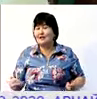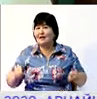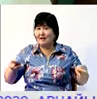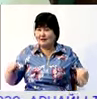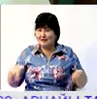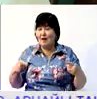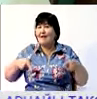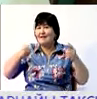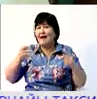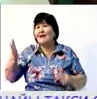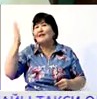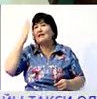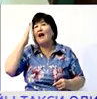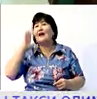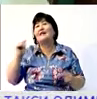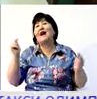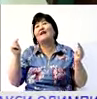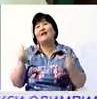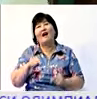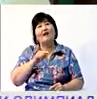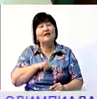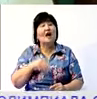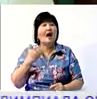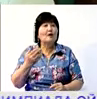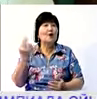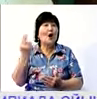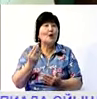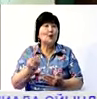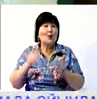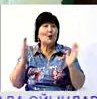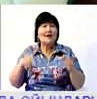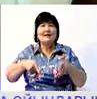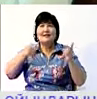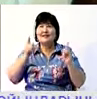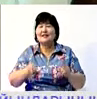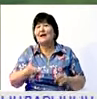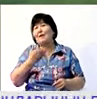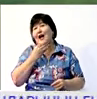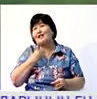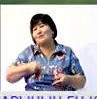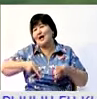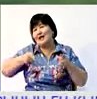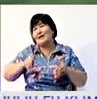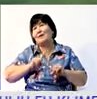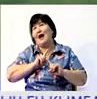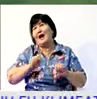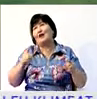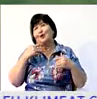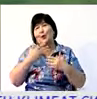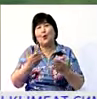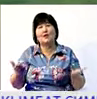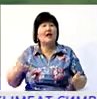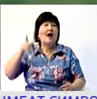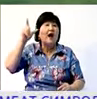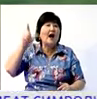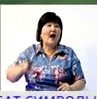білу нағыз талантқа ғана тән қасиет. Ал мына сурет шында да шынайылық пен асқан ептіліктің айқын көрінісі.